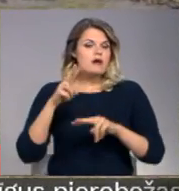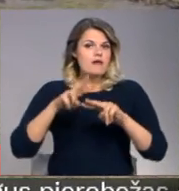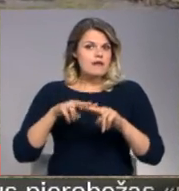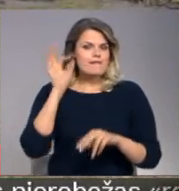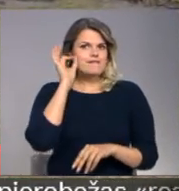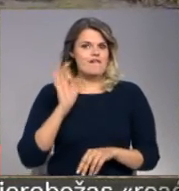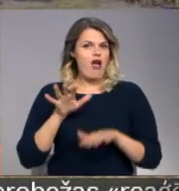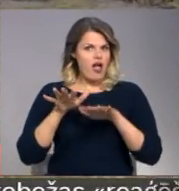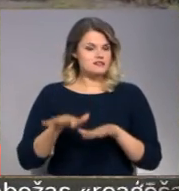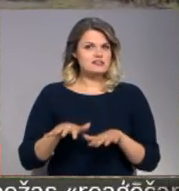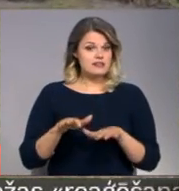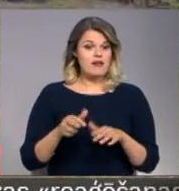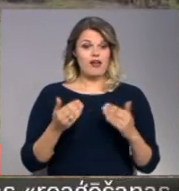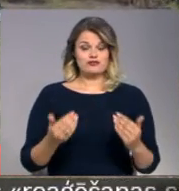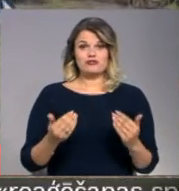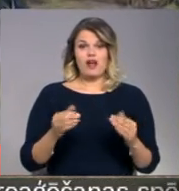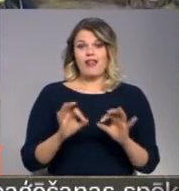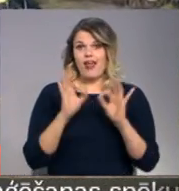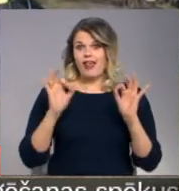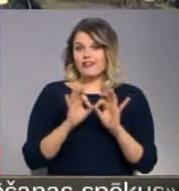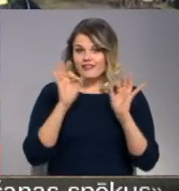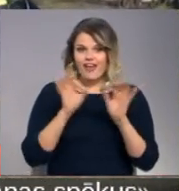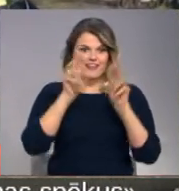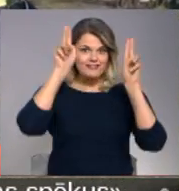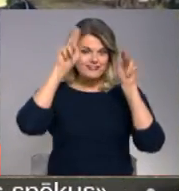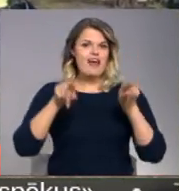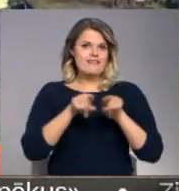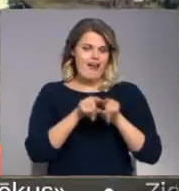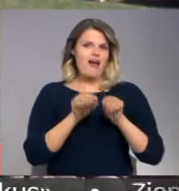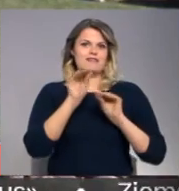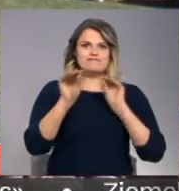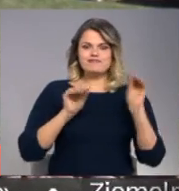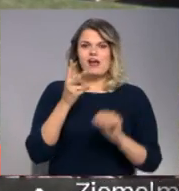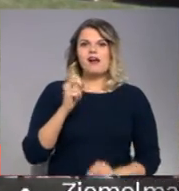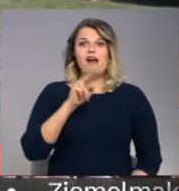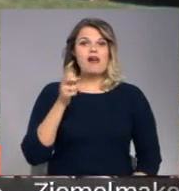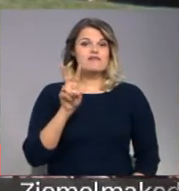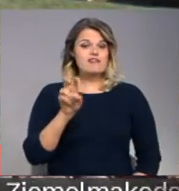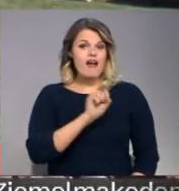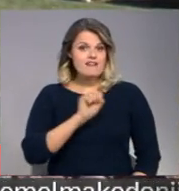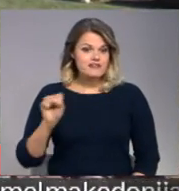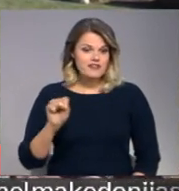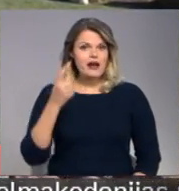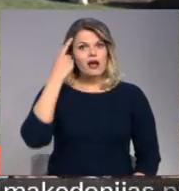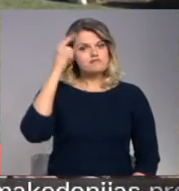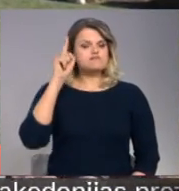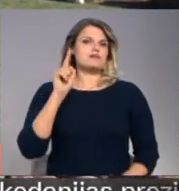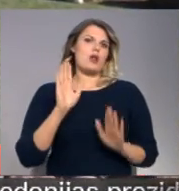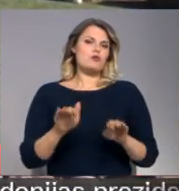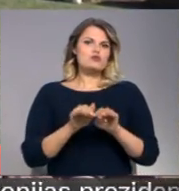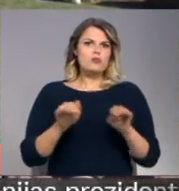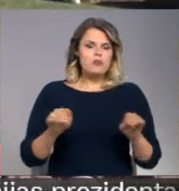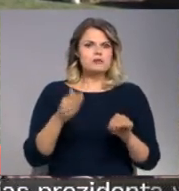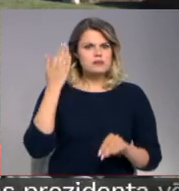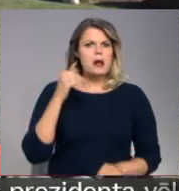tagadējā Vācija. Šajās lieldienās garoši savu vietu atraduši arī Kandavā. Ideja nāca, lai būtu ar pamatu, no